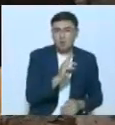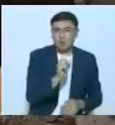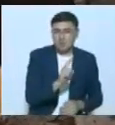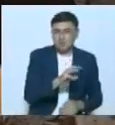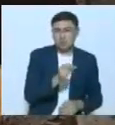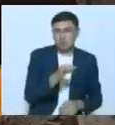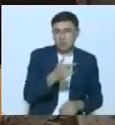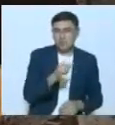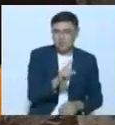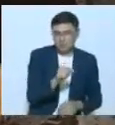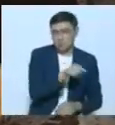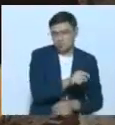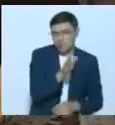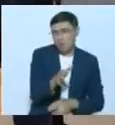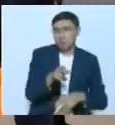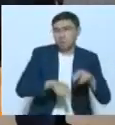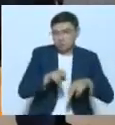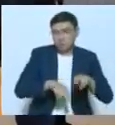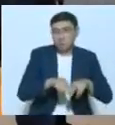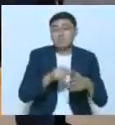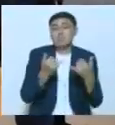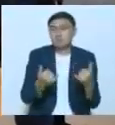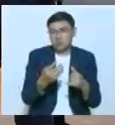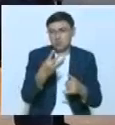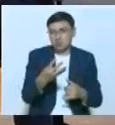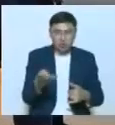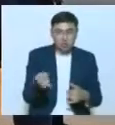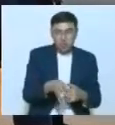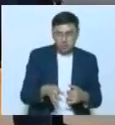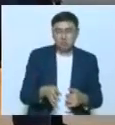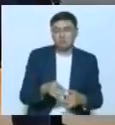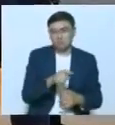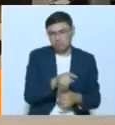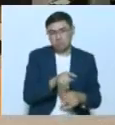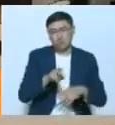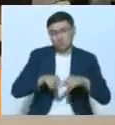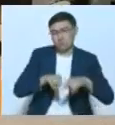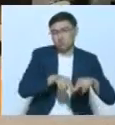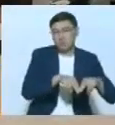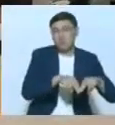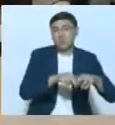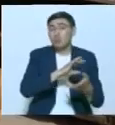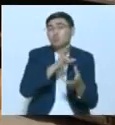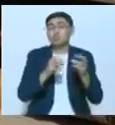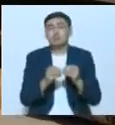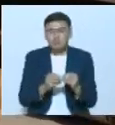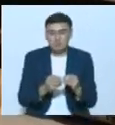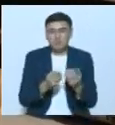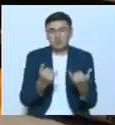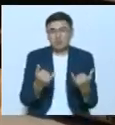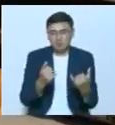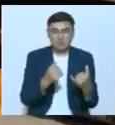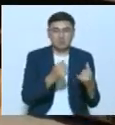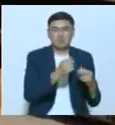В настоящее время на начальном этапе строительства работают 4 подрядчика. Помимо водоопреснительной установки возводится фундамент